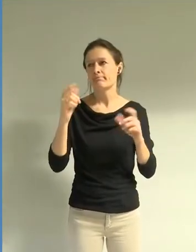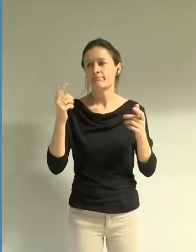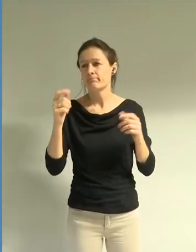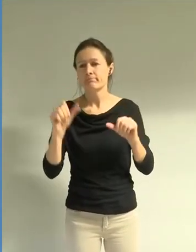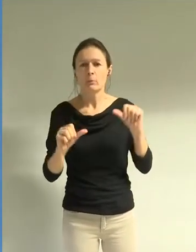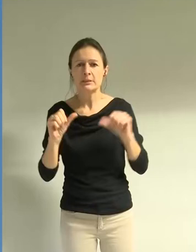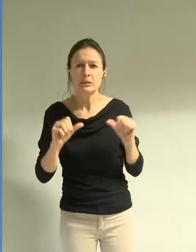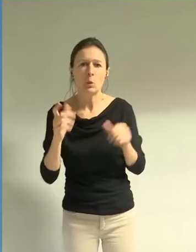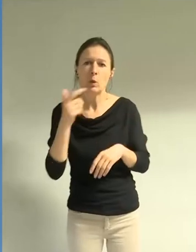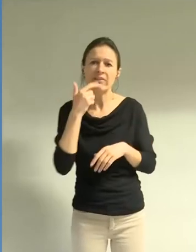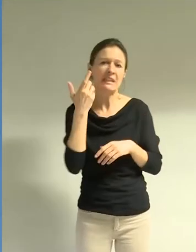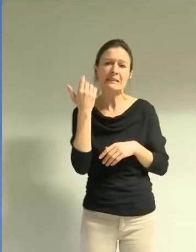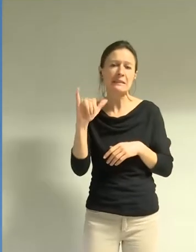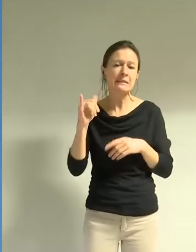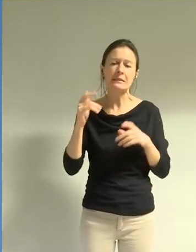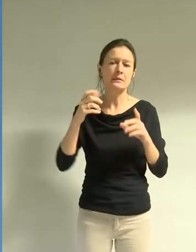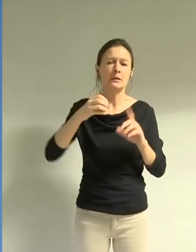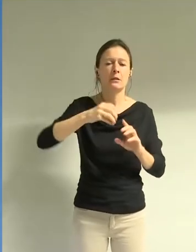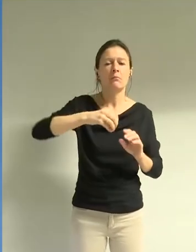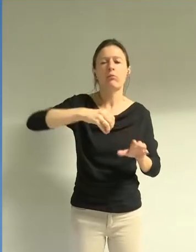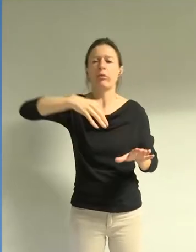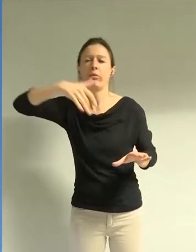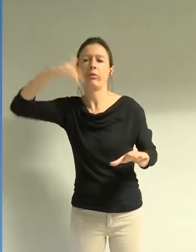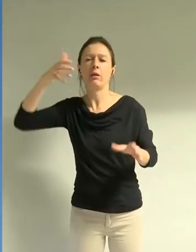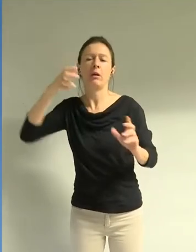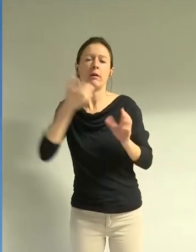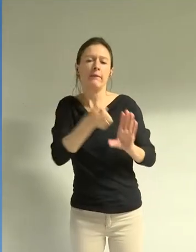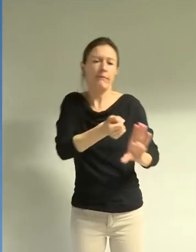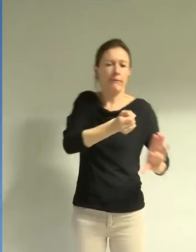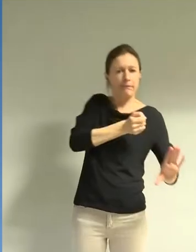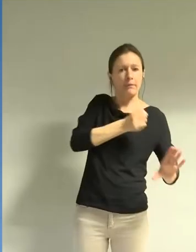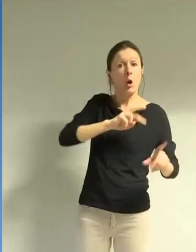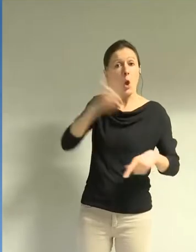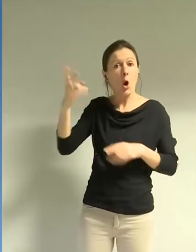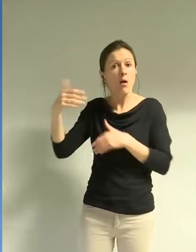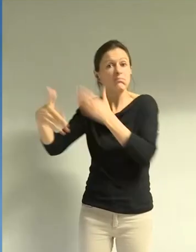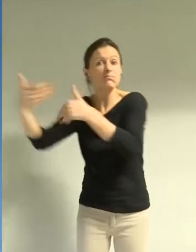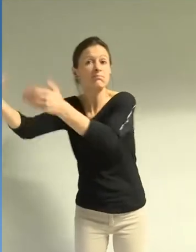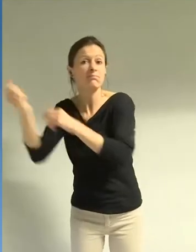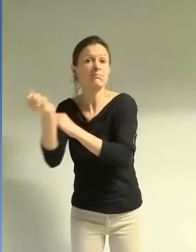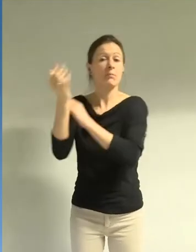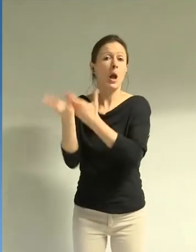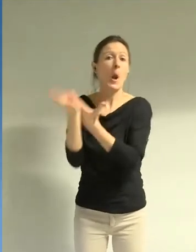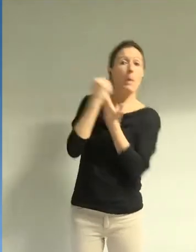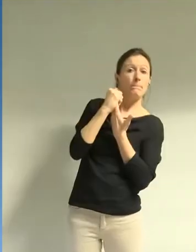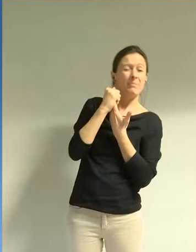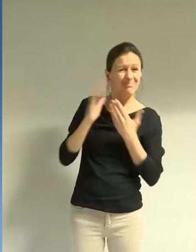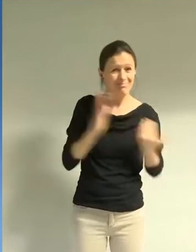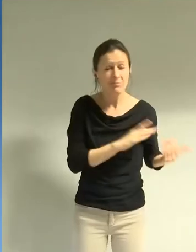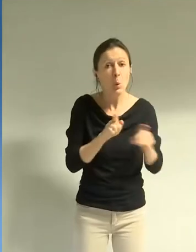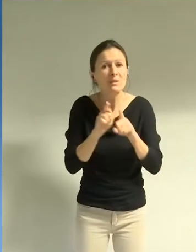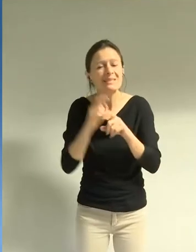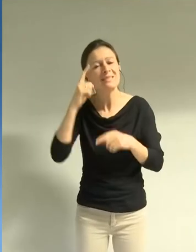affaiblir a par rapport à ceux qui ne le font pas ils en profiteront pour gagner plus il y avait la question de l'optimisme technologique il ya la notion des belles paroles